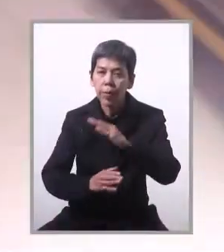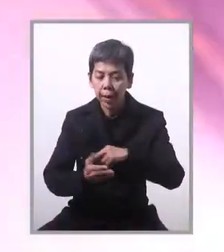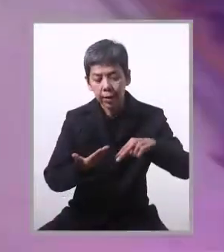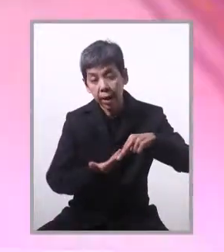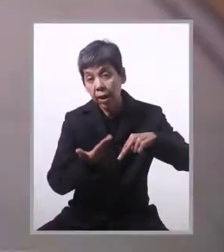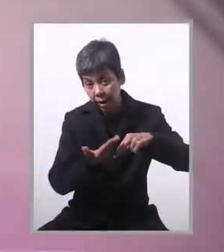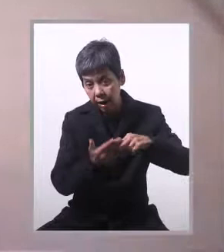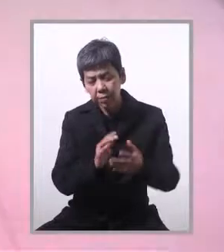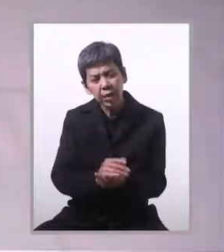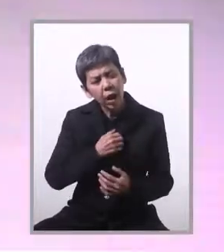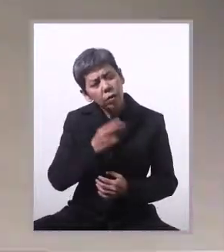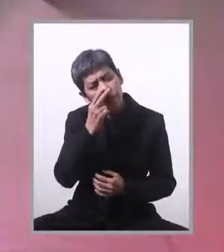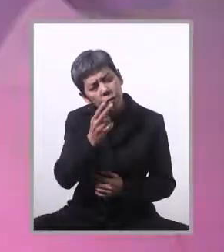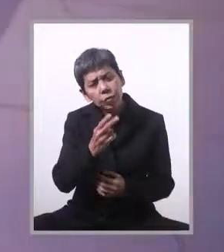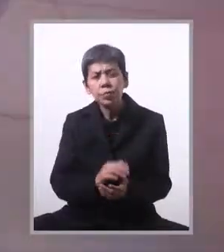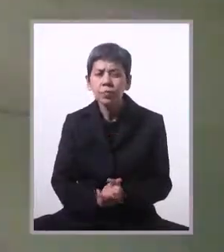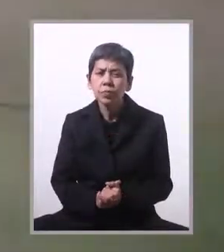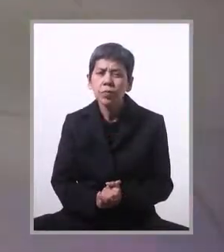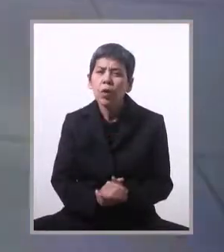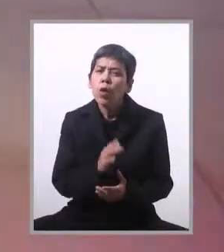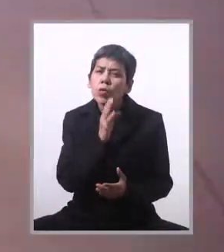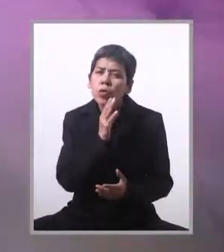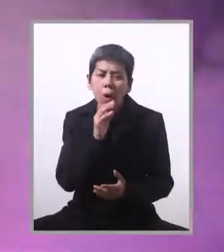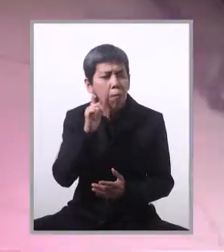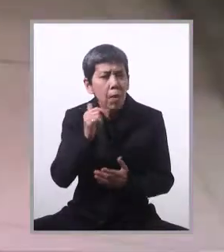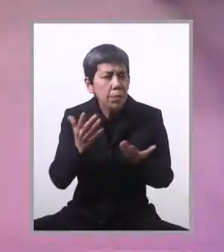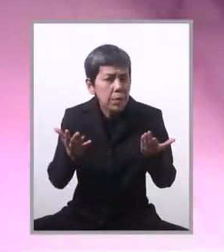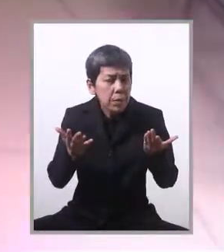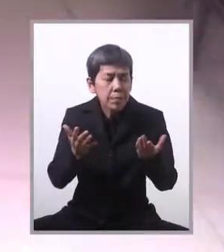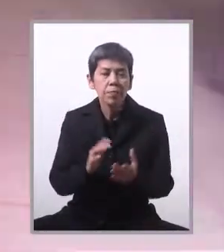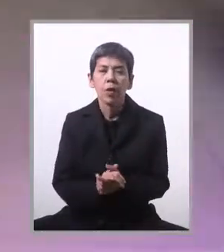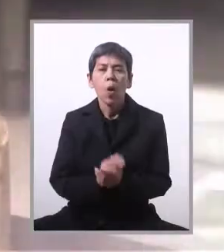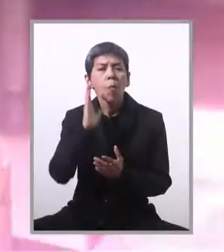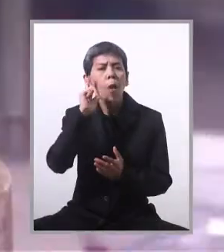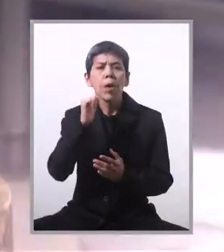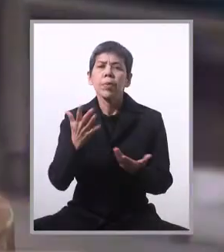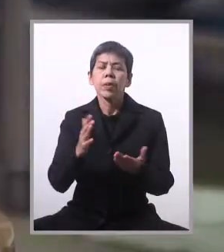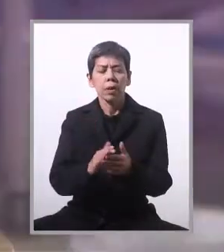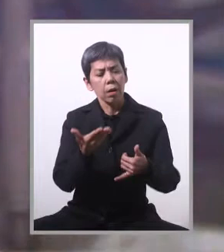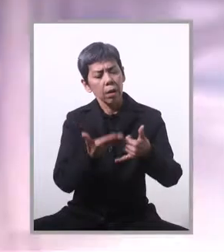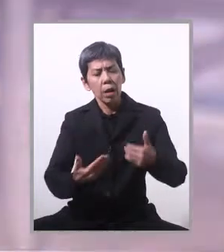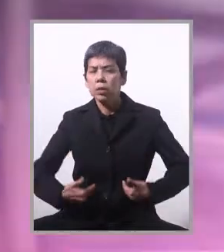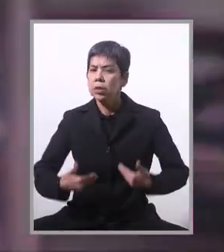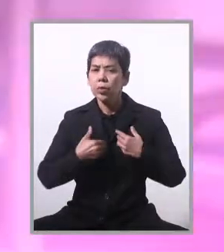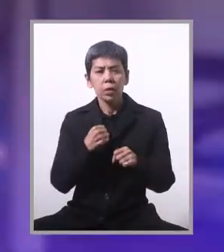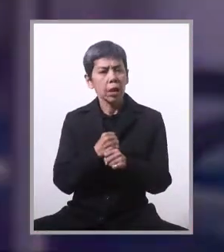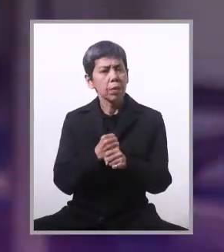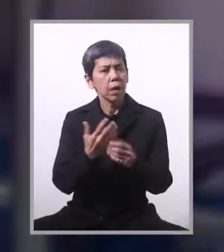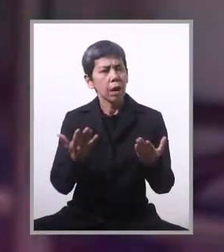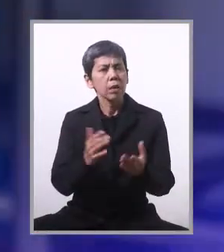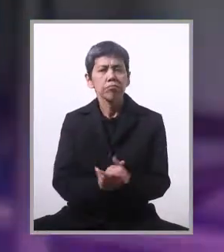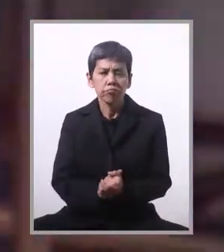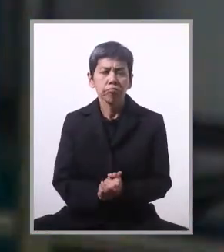พิการทางด้านขาพี่หน่อยก็มองว่าถ้าแม่เขาไม่อยู่นะคะถ้าแม่ไม่อยู่เขาจะดำร